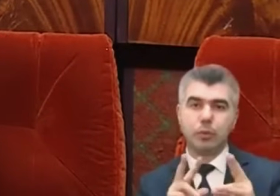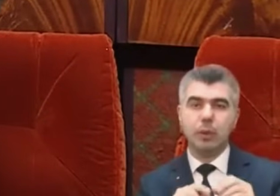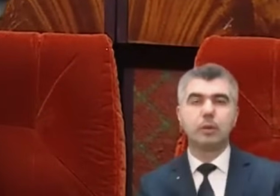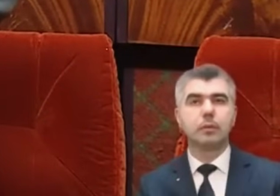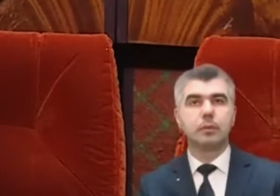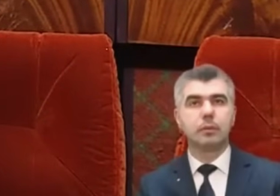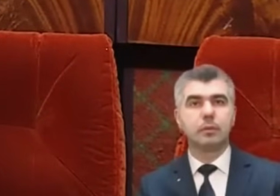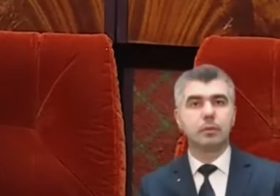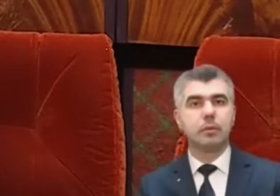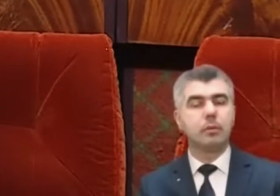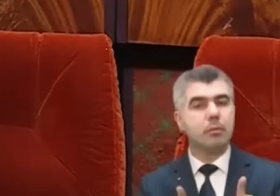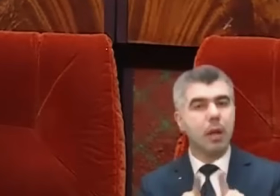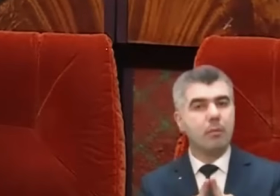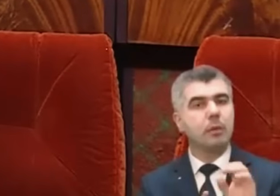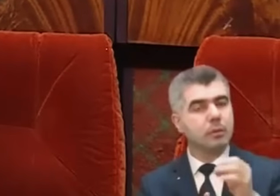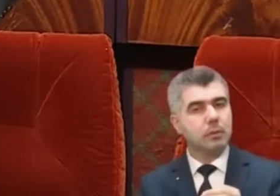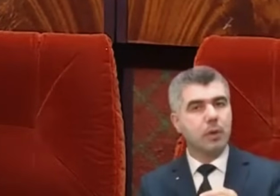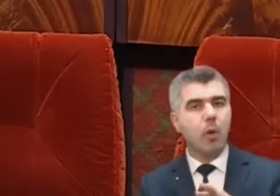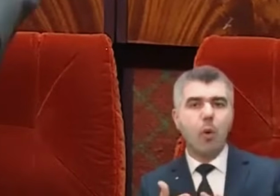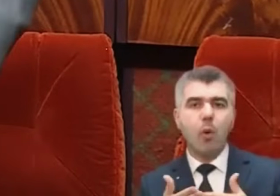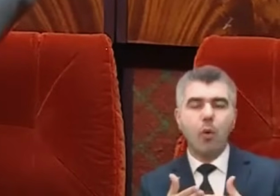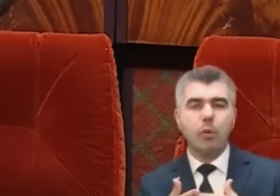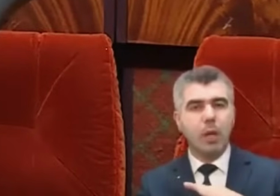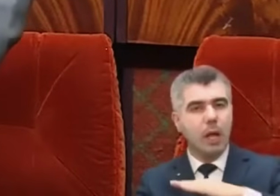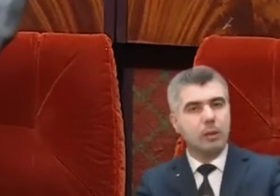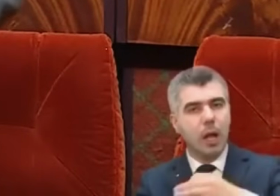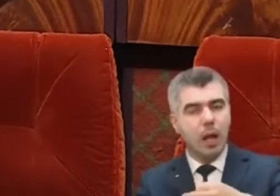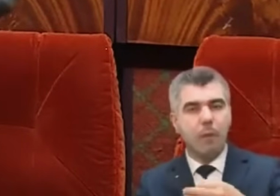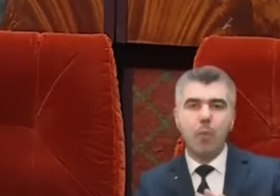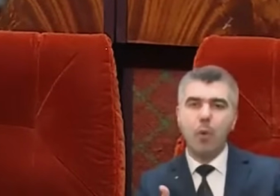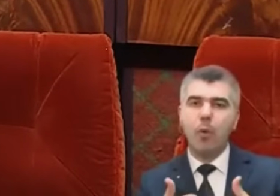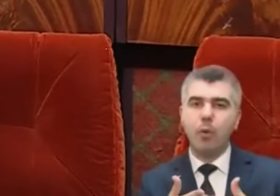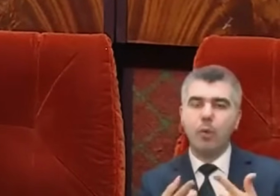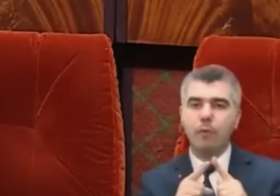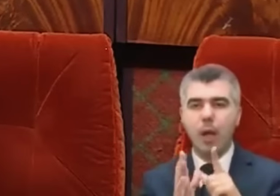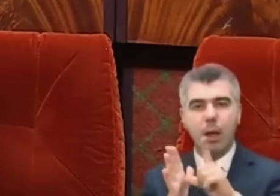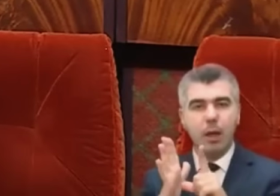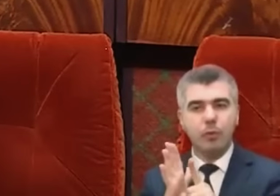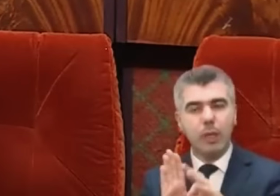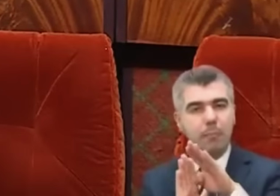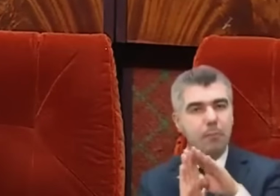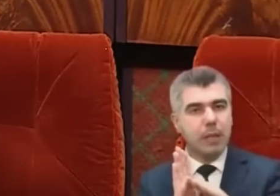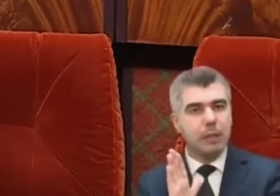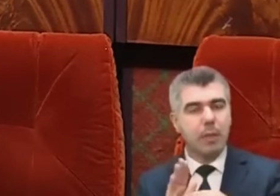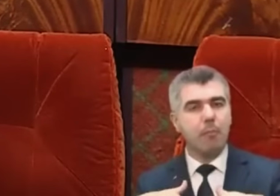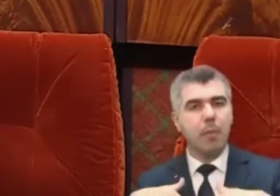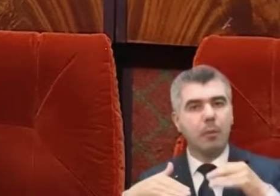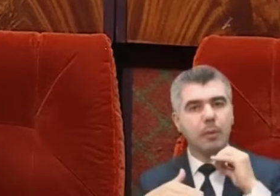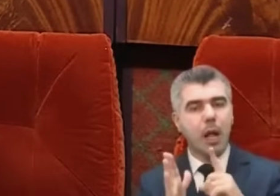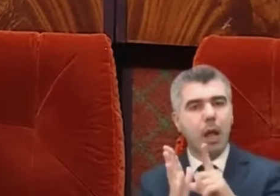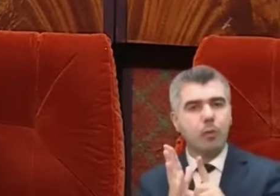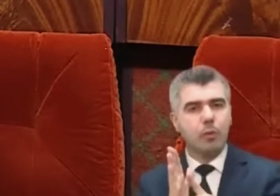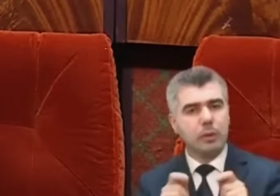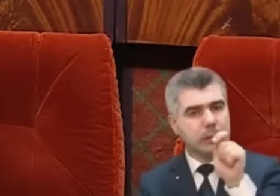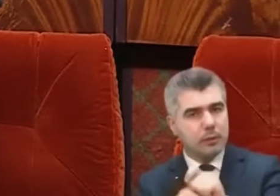الموضوع بكل ما يليق في اطار المؤسسات الموجوده في البلاد واللي كتؤول النظام الداخلي وكتؤول القوانين